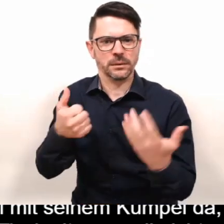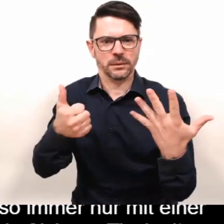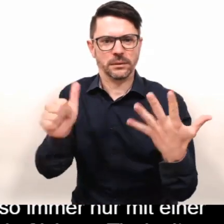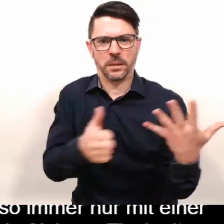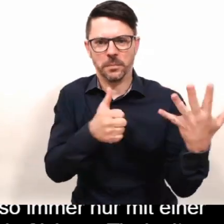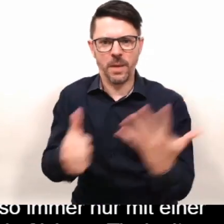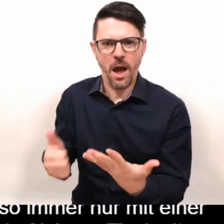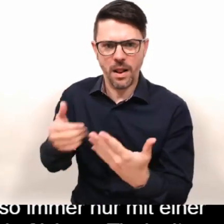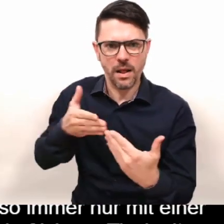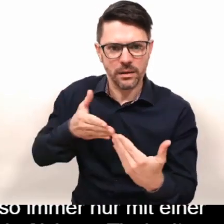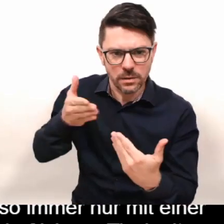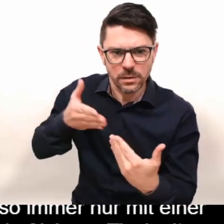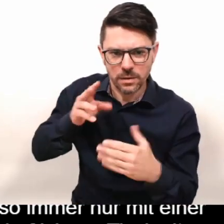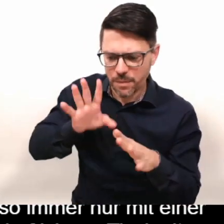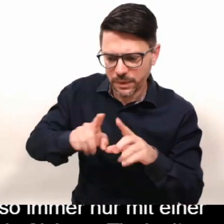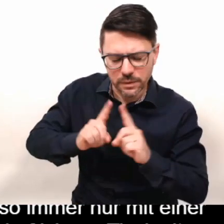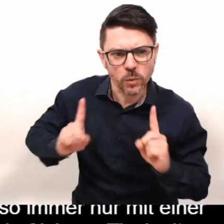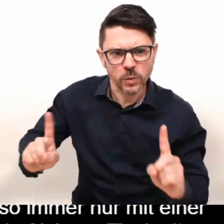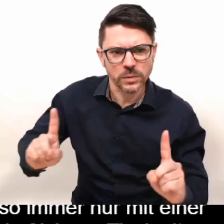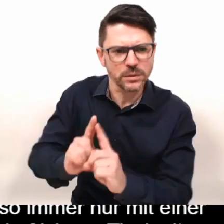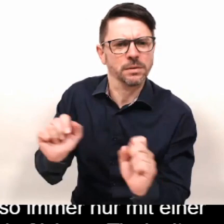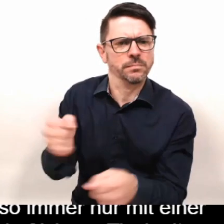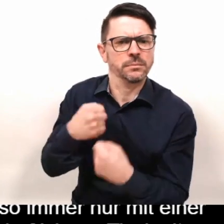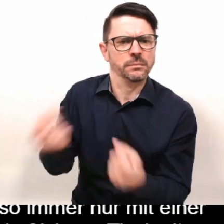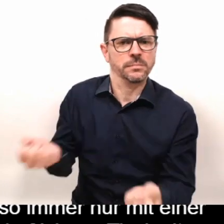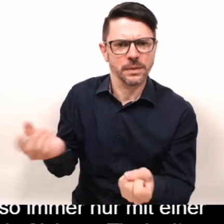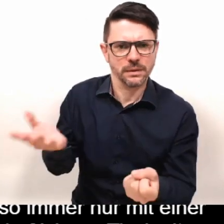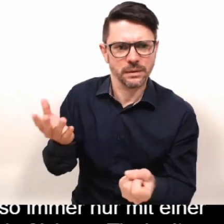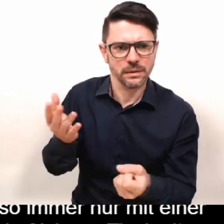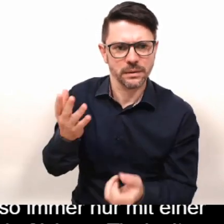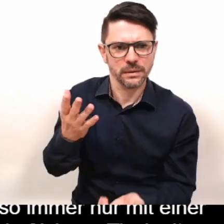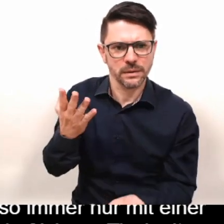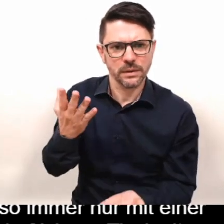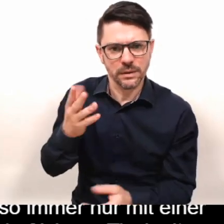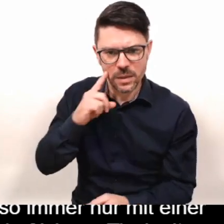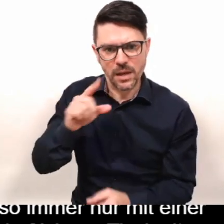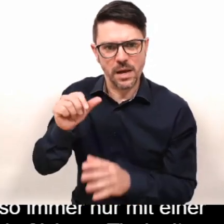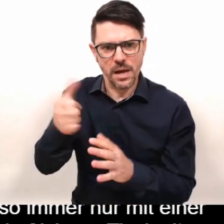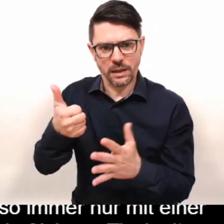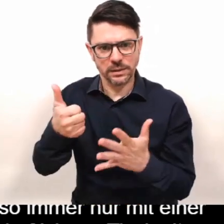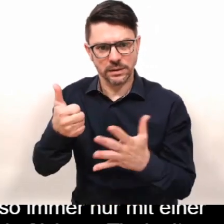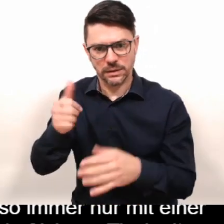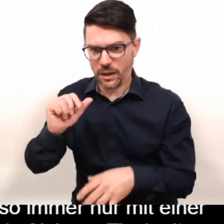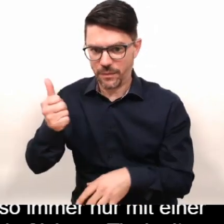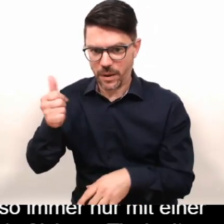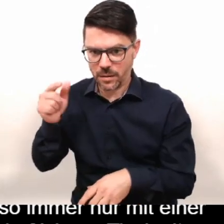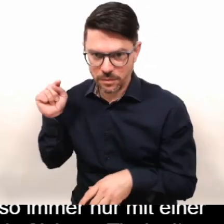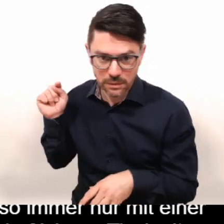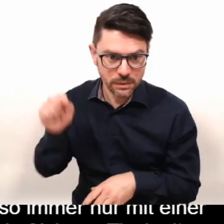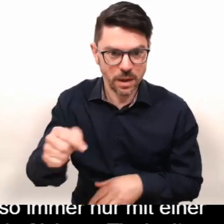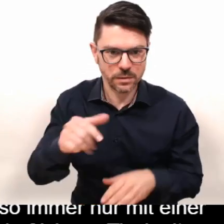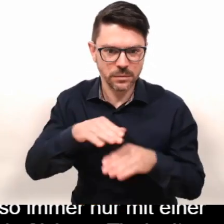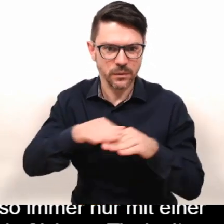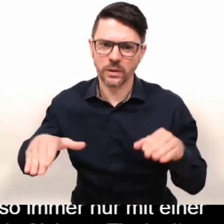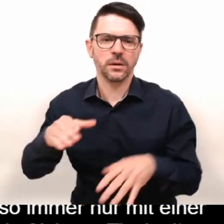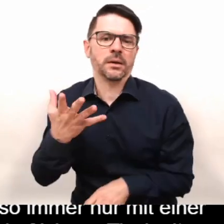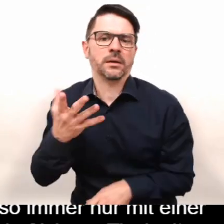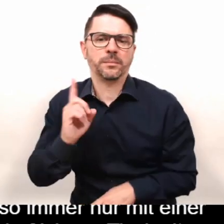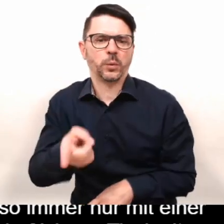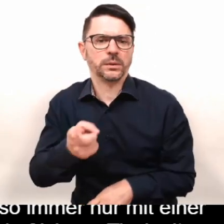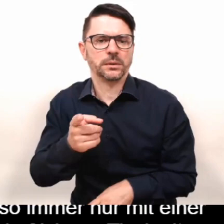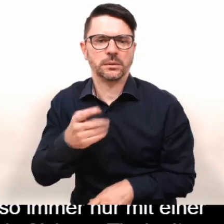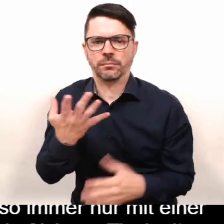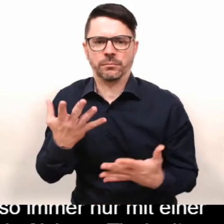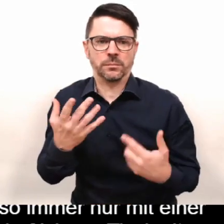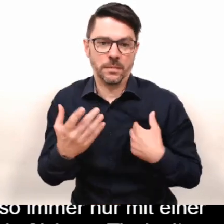,50 Abstand zu halten. Das Beispiel ginge nur, wenn der Tisch irgendwo 15 Meter lang ist und dann im Abstand von 1